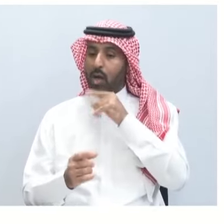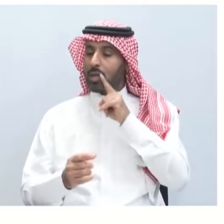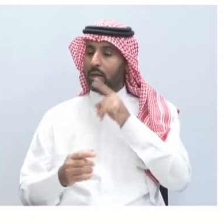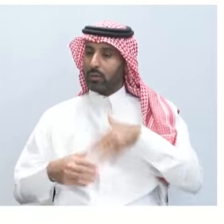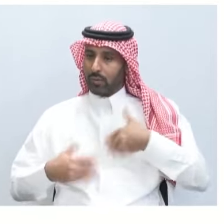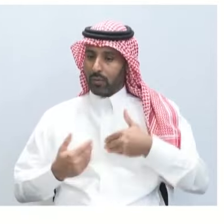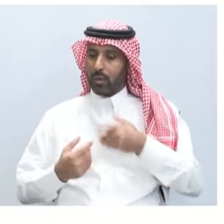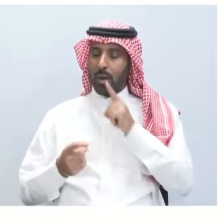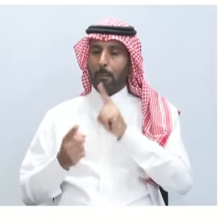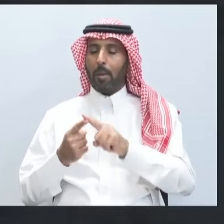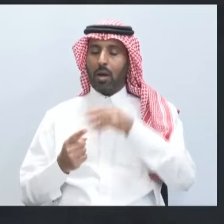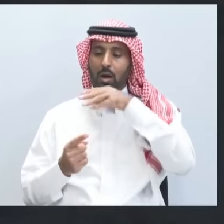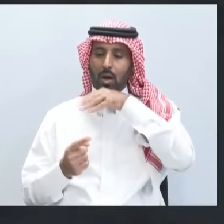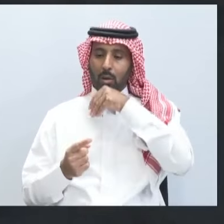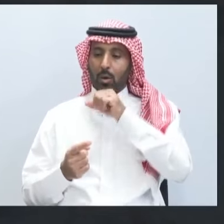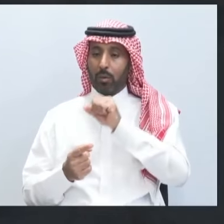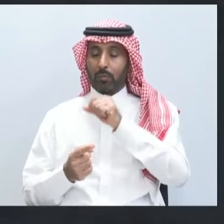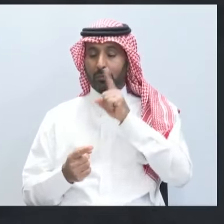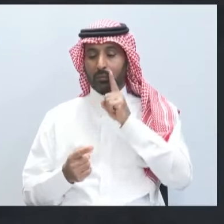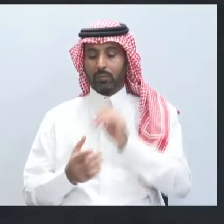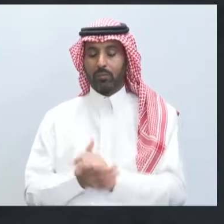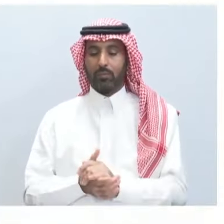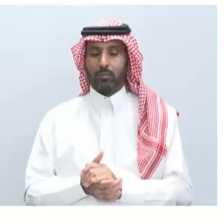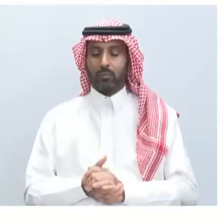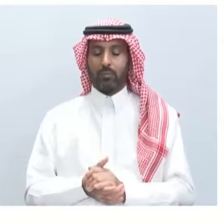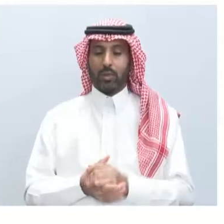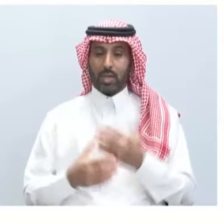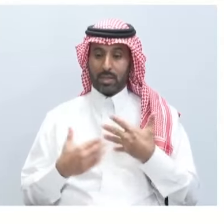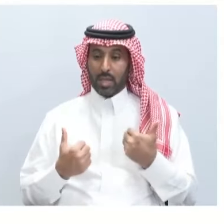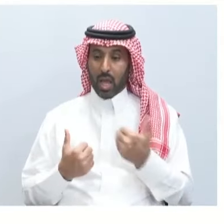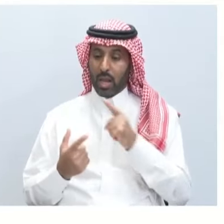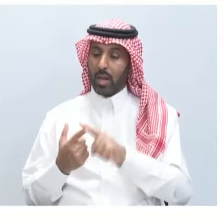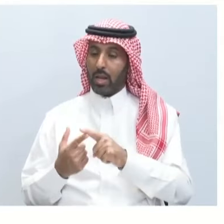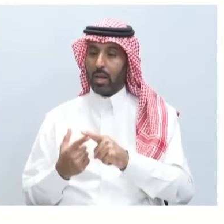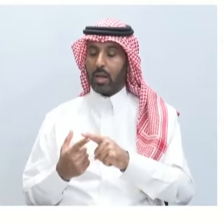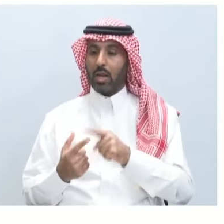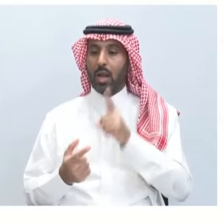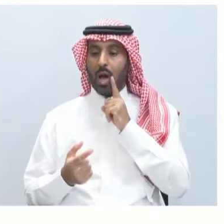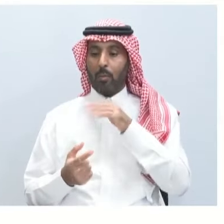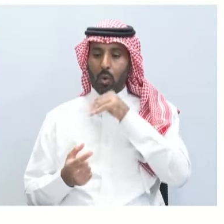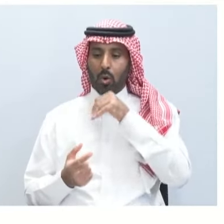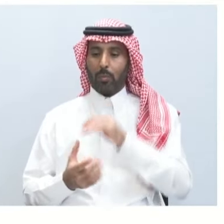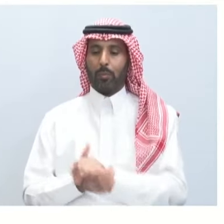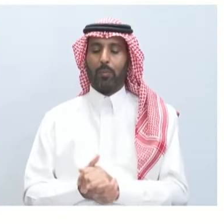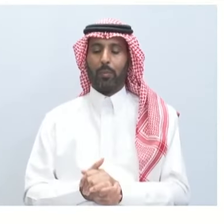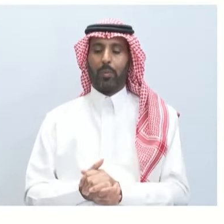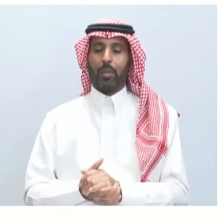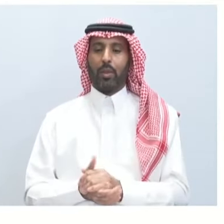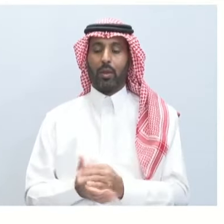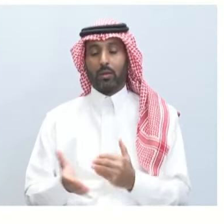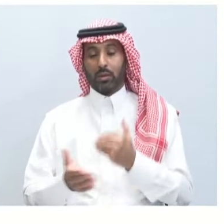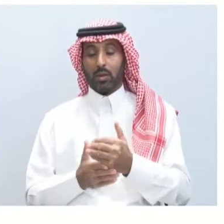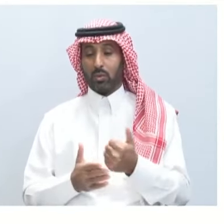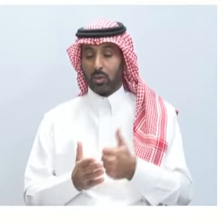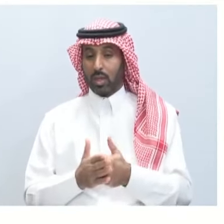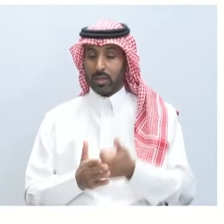عليهما من اليوم تجعل لك هذه القاعده في قضيه الاحسان الاحسان اليهما بعد ذلك ناتي الى اسئله